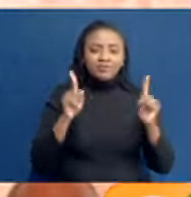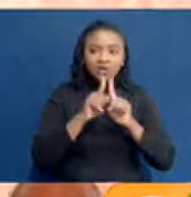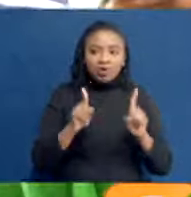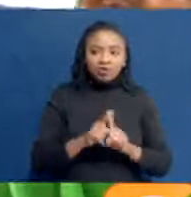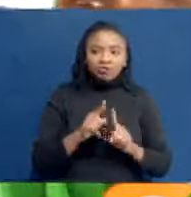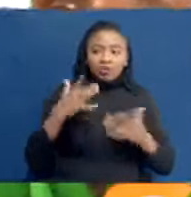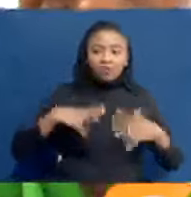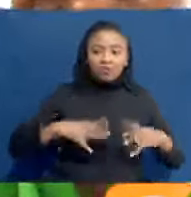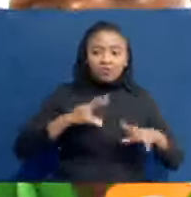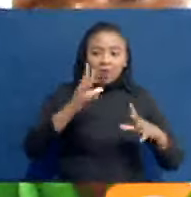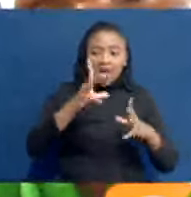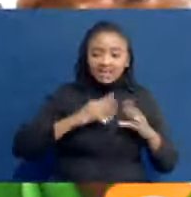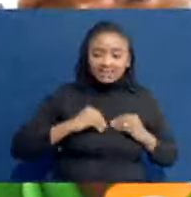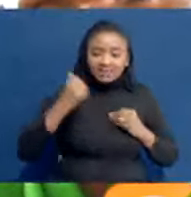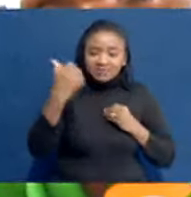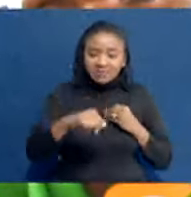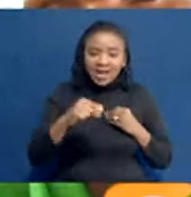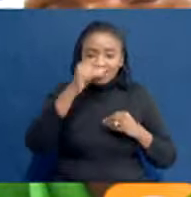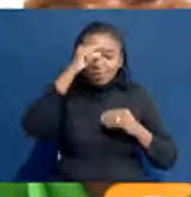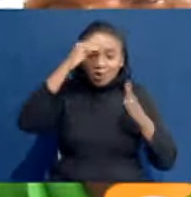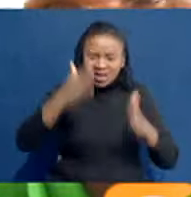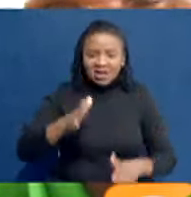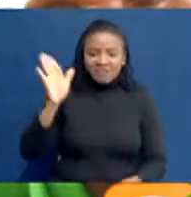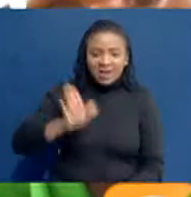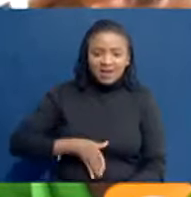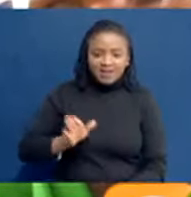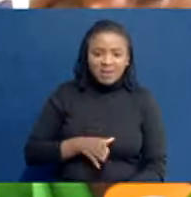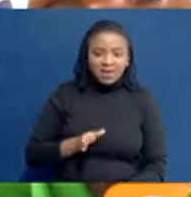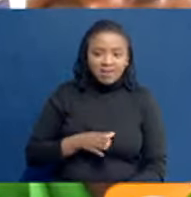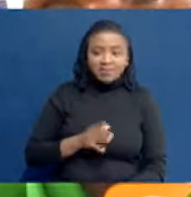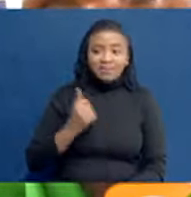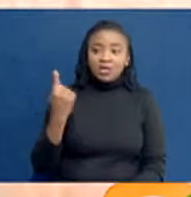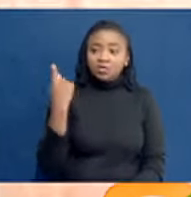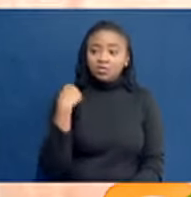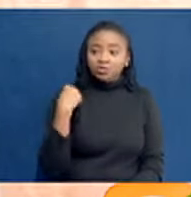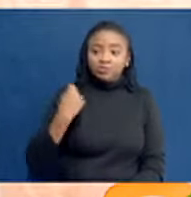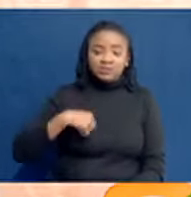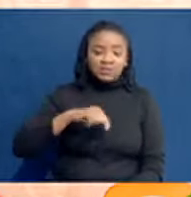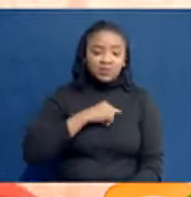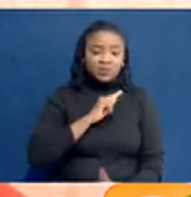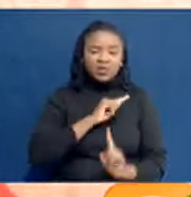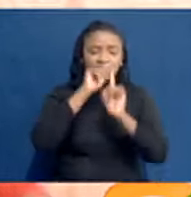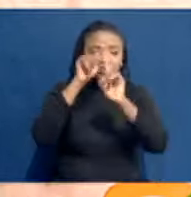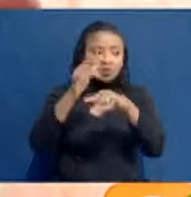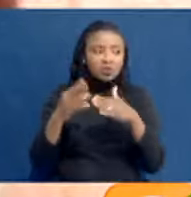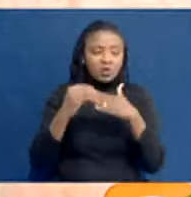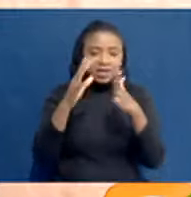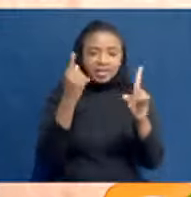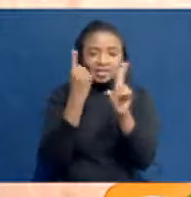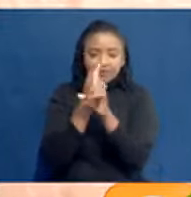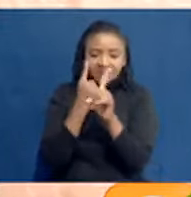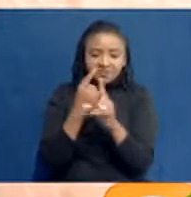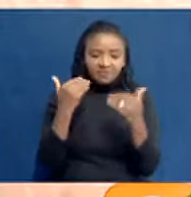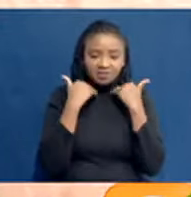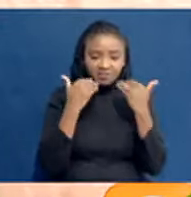mama. Juzi tumekuwa pale kwa rais na Kuru kama viongozi wa Meru. Tukianza kupanga